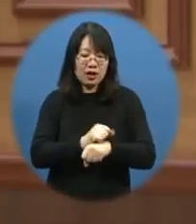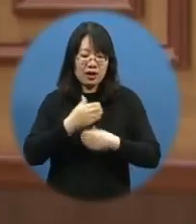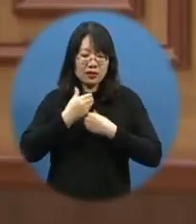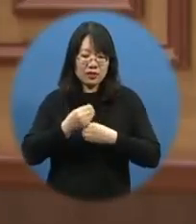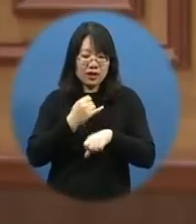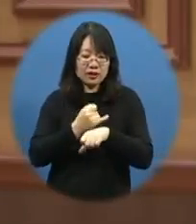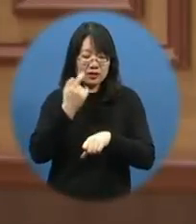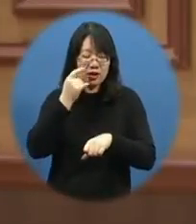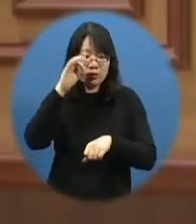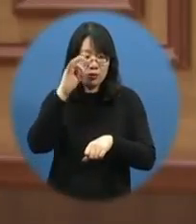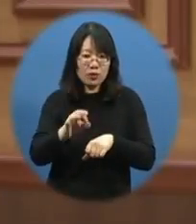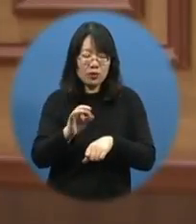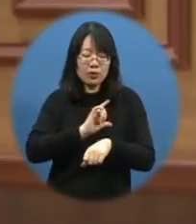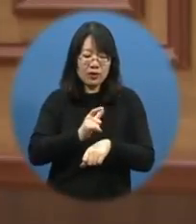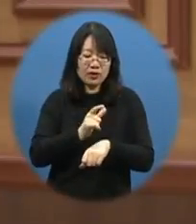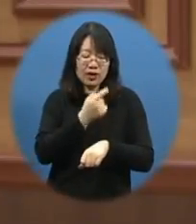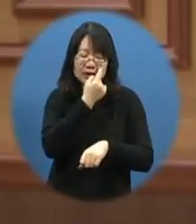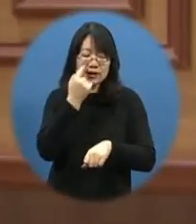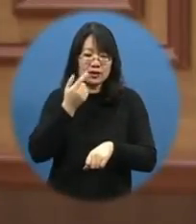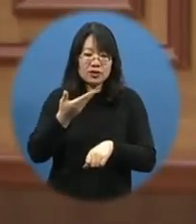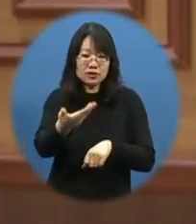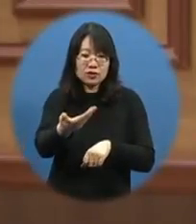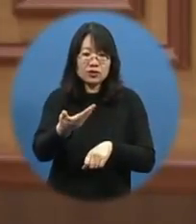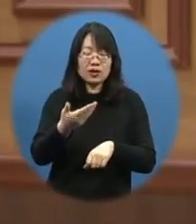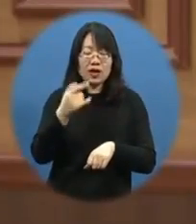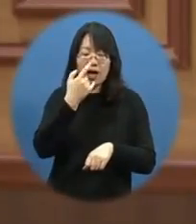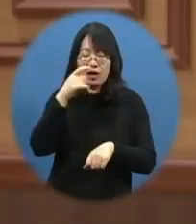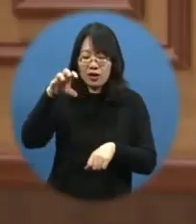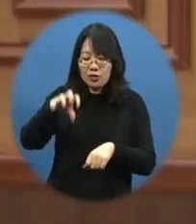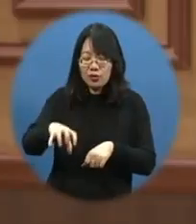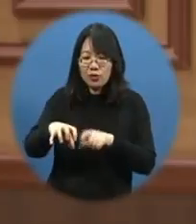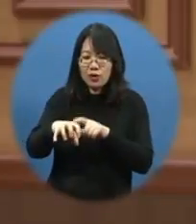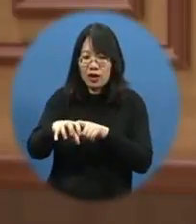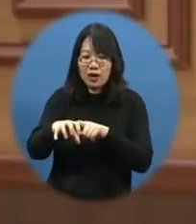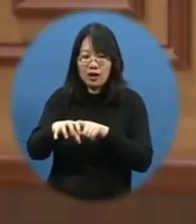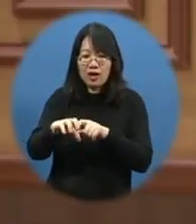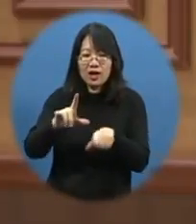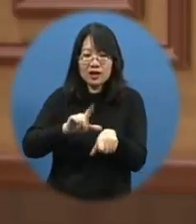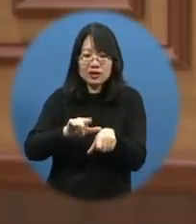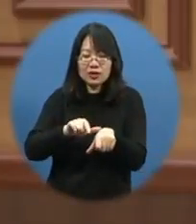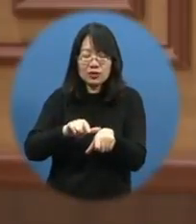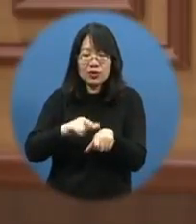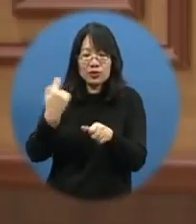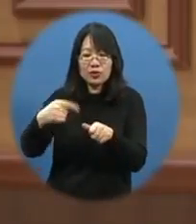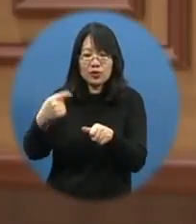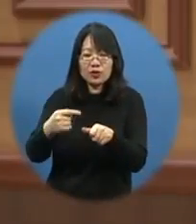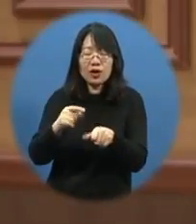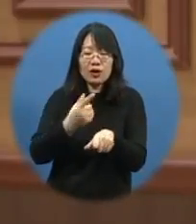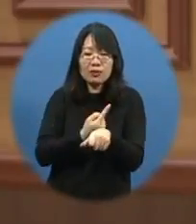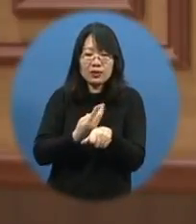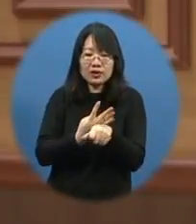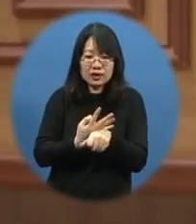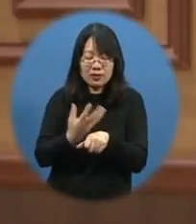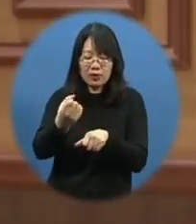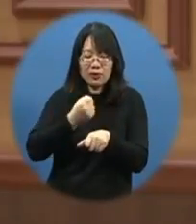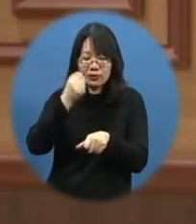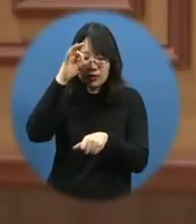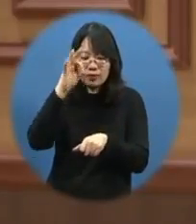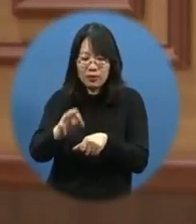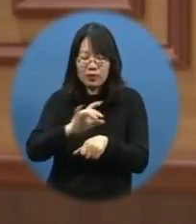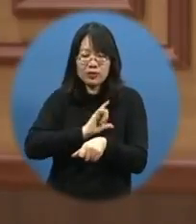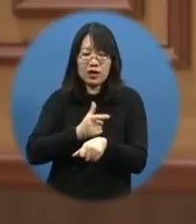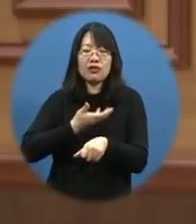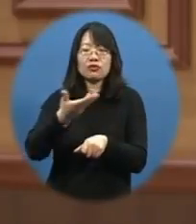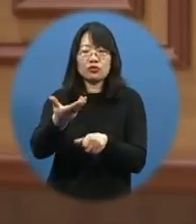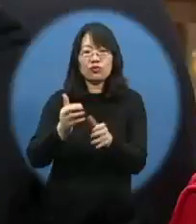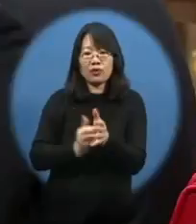안전하게 하느냐를 보고 면허증을 줘야 되는데 네가 그 학원에서 그 수강 실수를 교육을 몇 시간 받았느냐를 보고